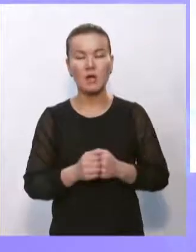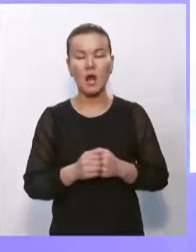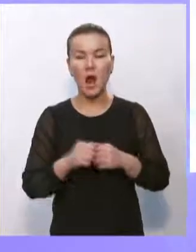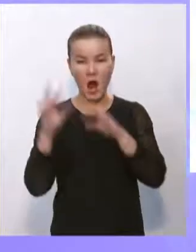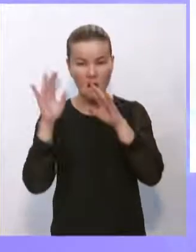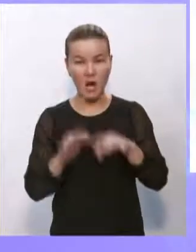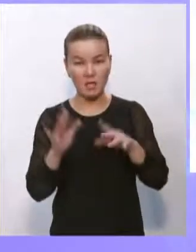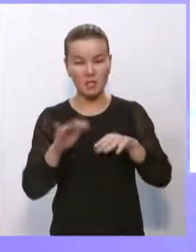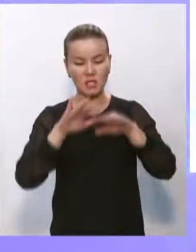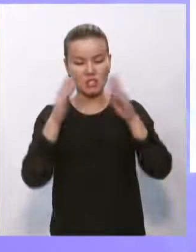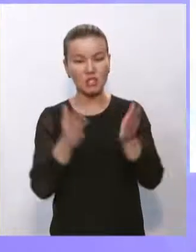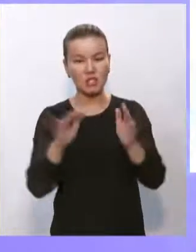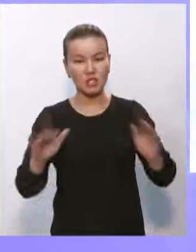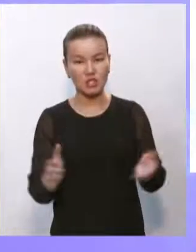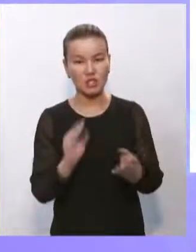Кардан киши жасашат.